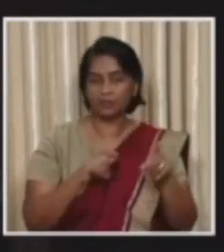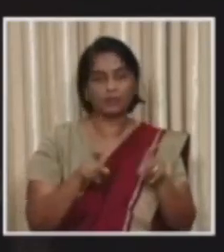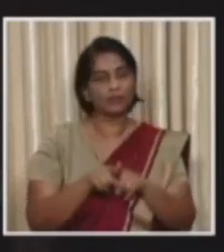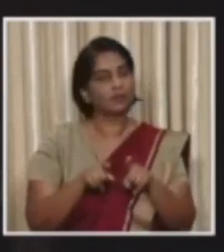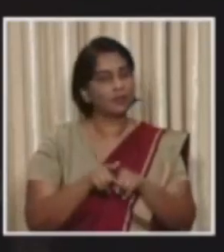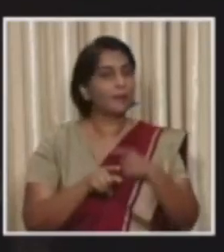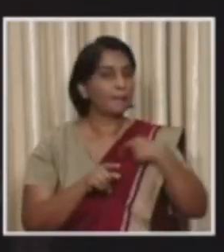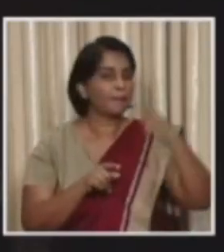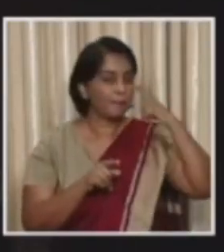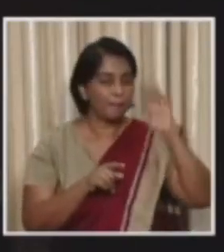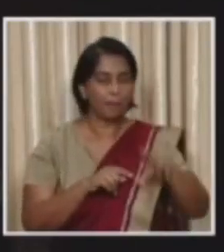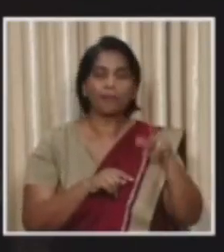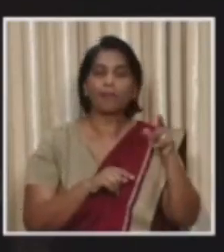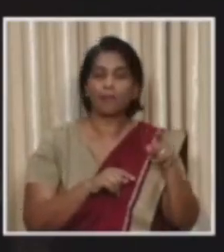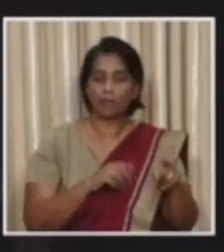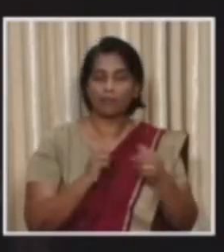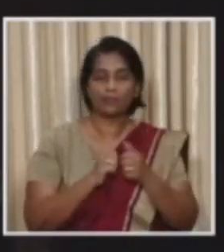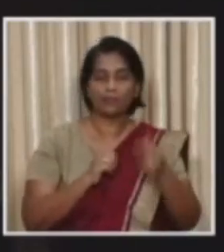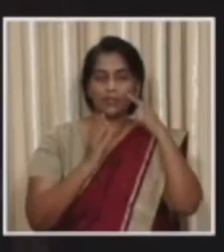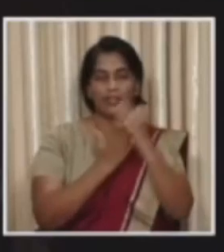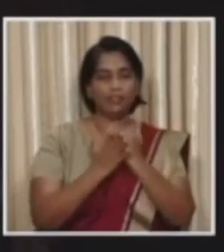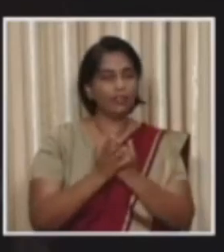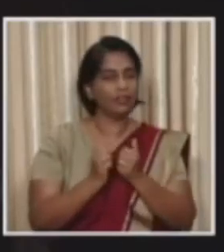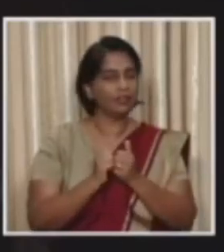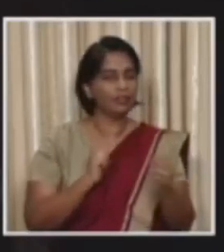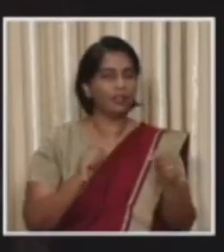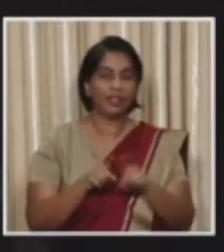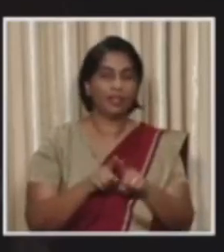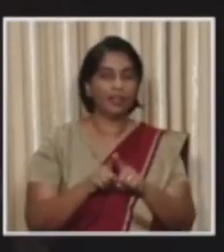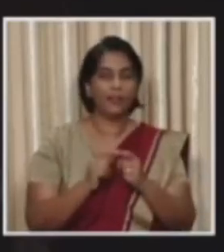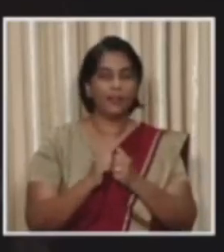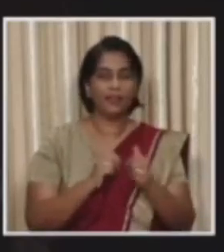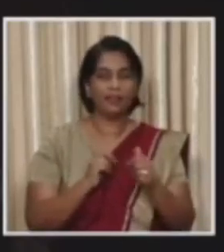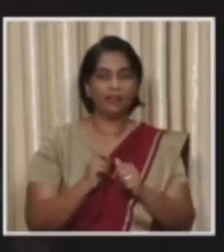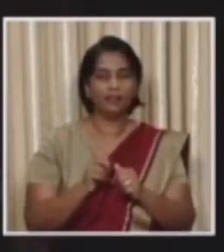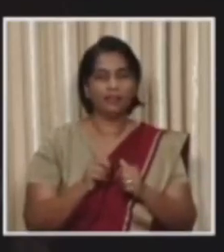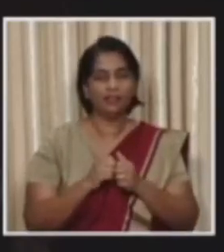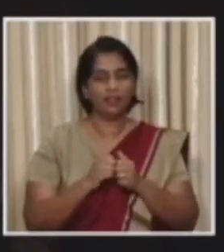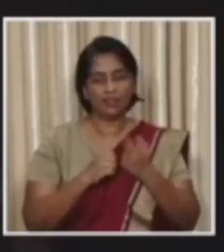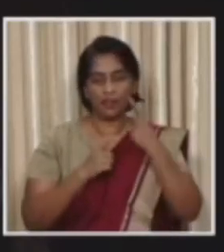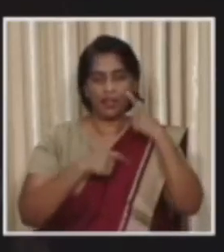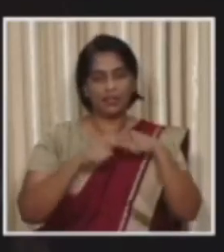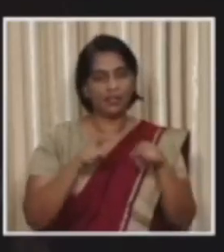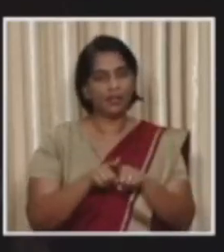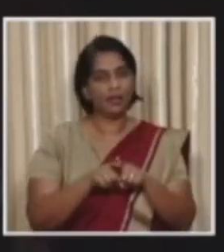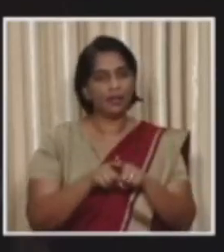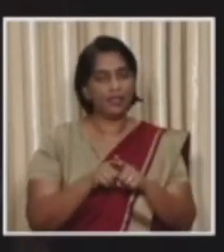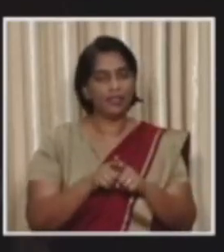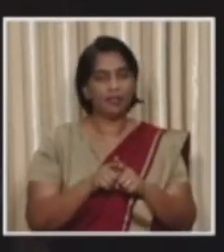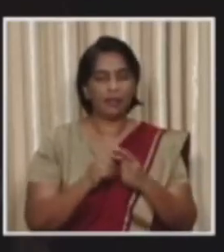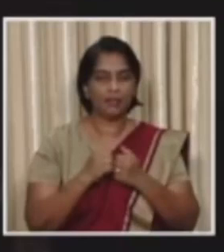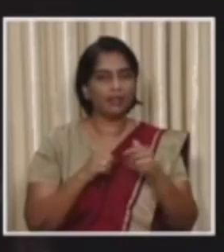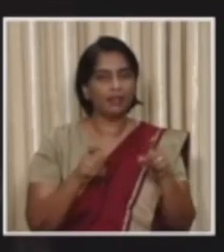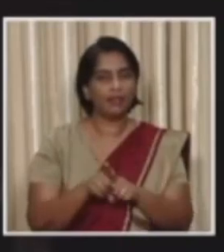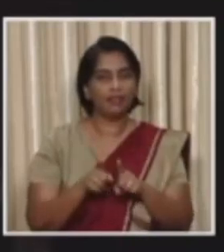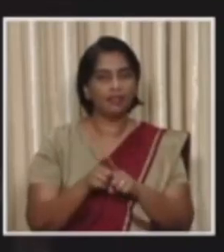සිදුවේ කියලා බලාපොරොත්තු වෙන්නේ එන්නේ ඒ කාර්යයයි. ඊට අමතරව මේ කාර්යාලයෙන් තව කාර්යයක් Taman සතුව